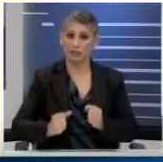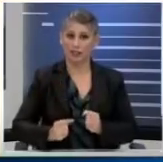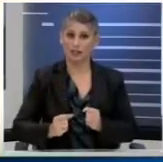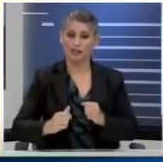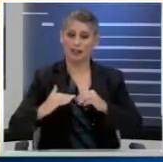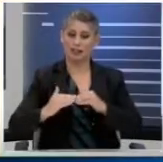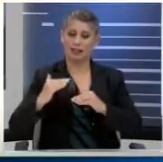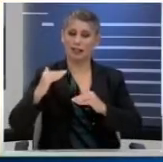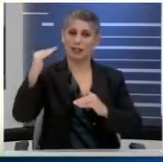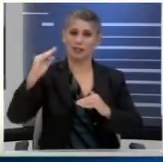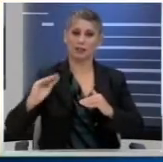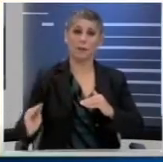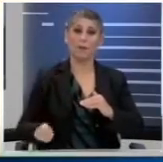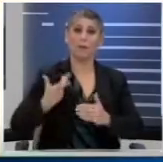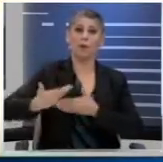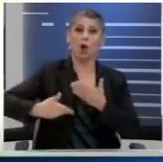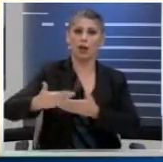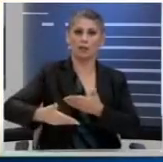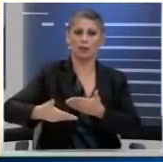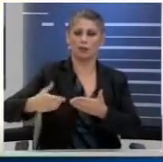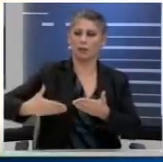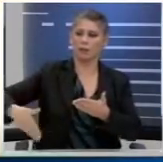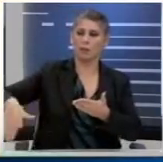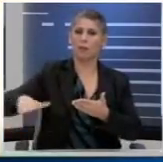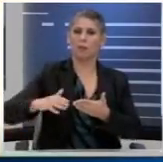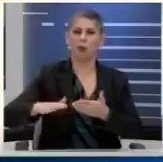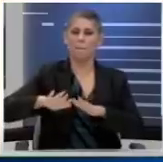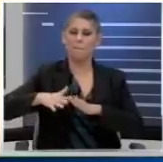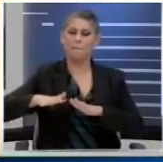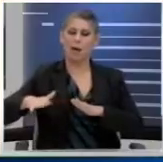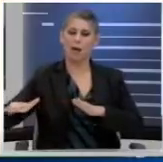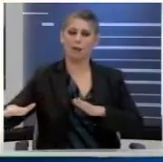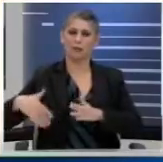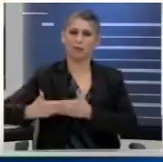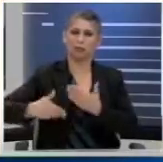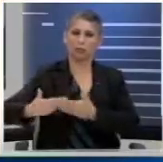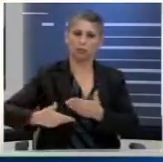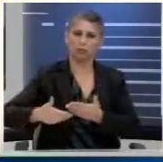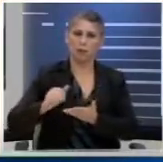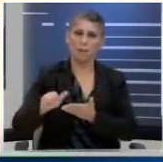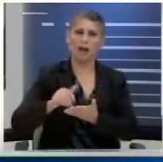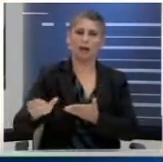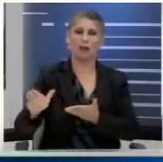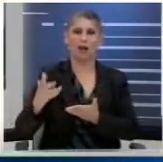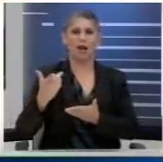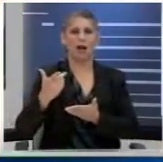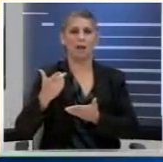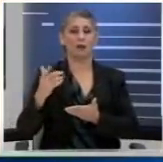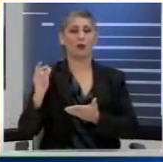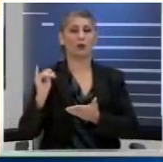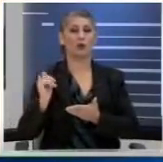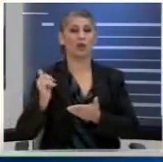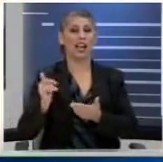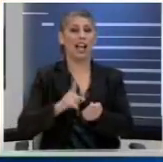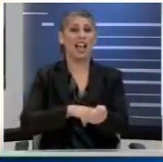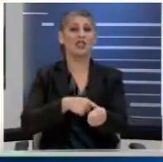ταξικής προέλευσης. Οι άλλοι μπορούν να αναπαράγουν τη μετριότητά τους κάπου μακριά από τους γαλαζοαίματος, μη τυχόν και